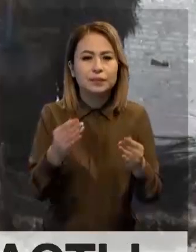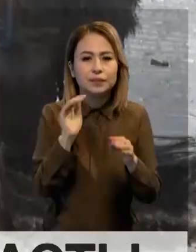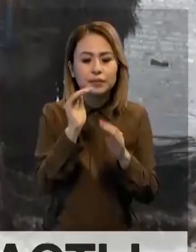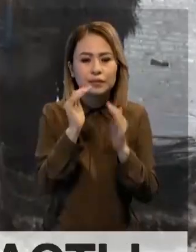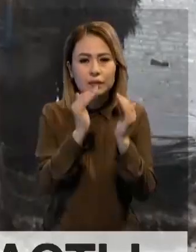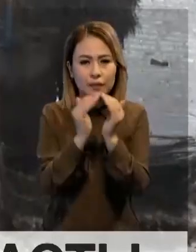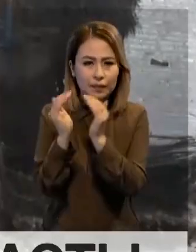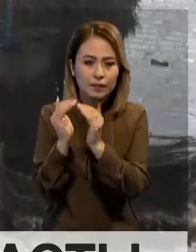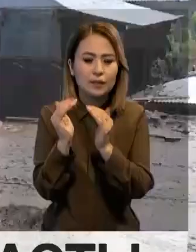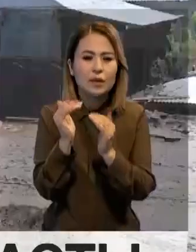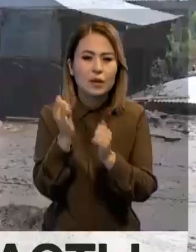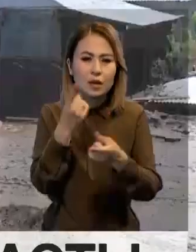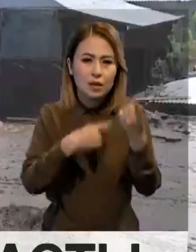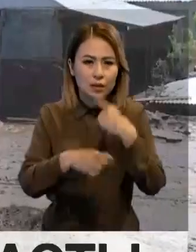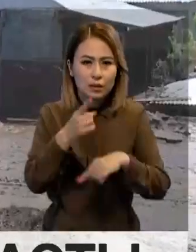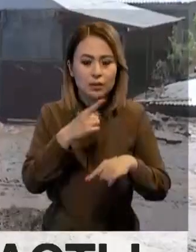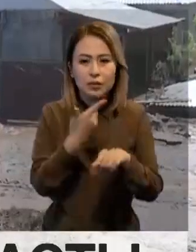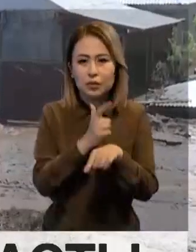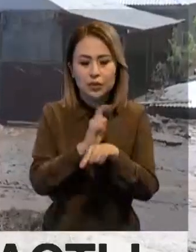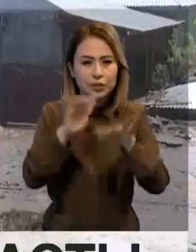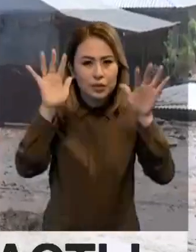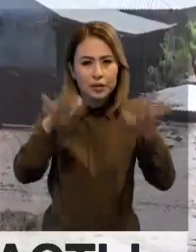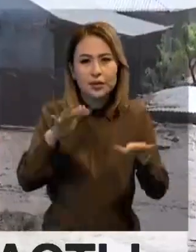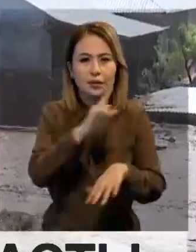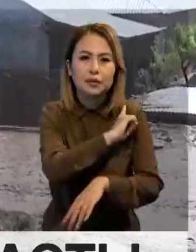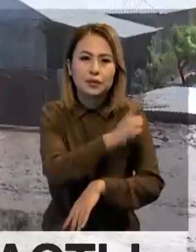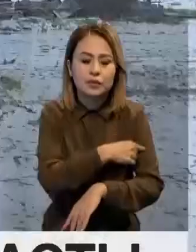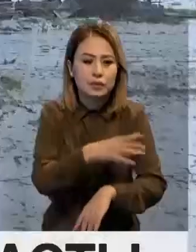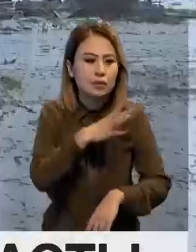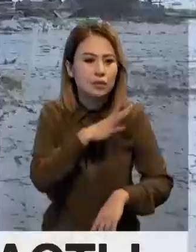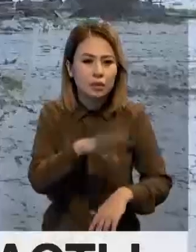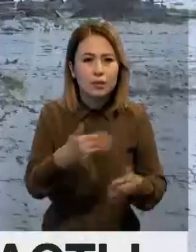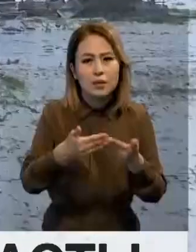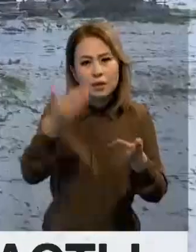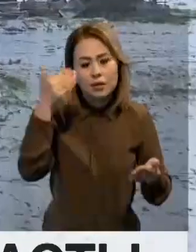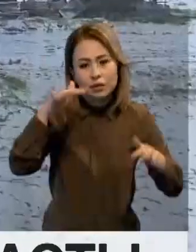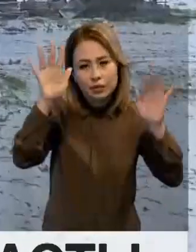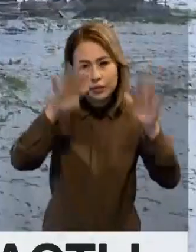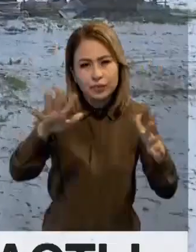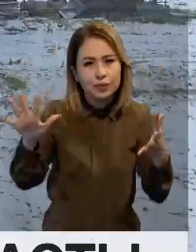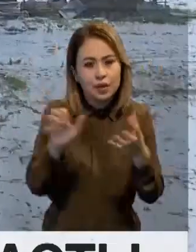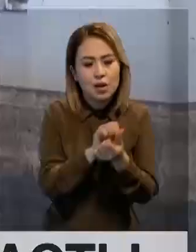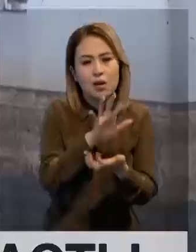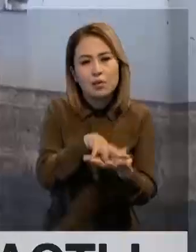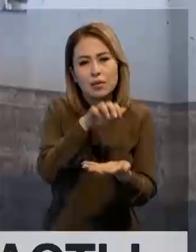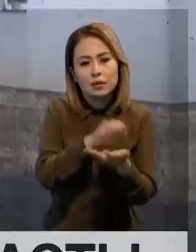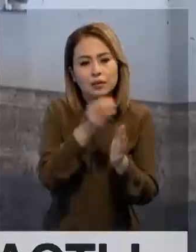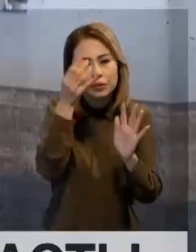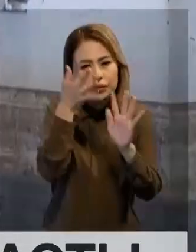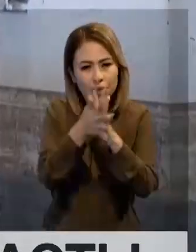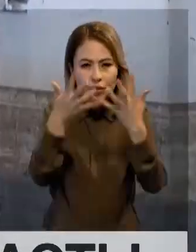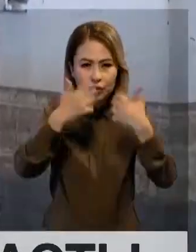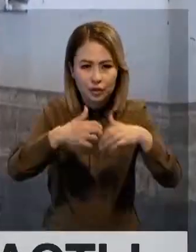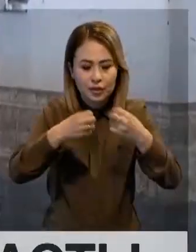деп. Сонымен алып шықты. Кеше өте қатты жауды ғой жаңбыр. Мұндай болған емес еді. Толассыз жауған жаңбырдың салдарынан келген шығынды есептеу